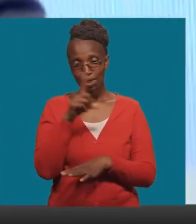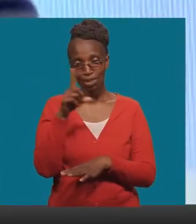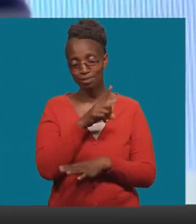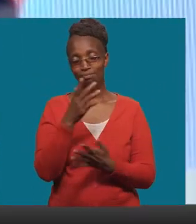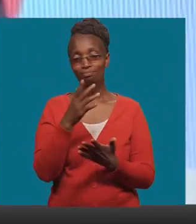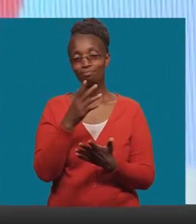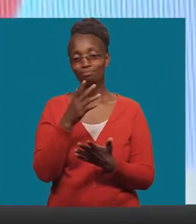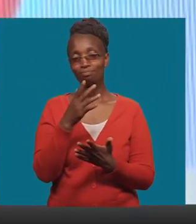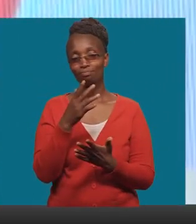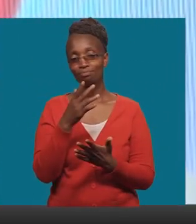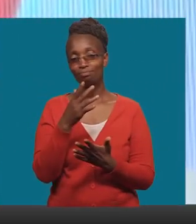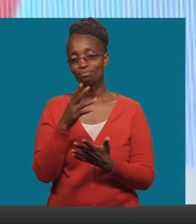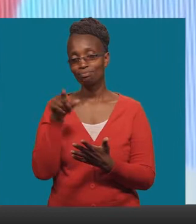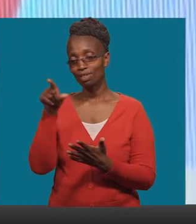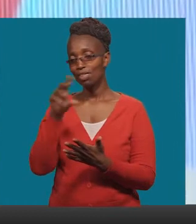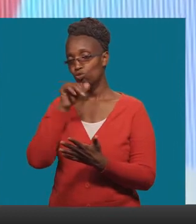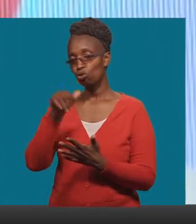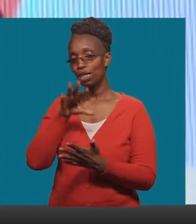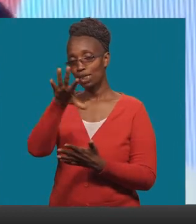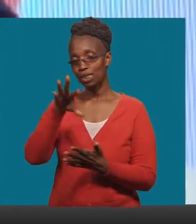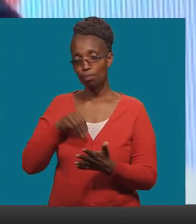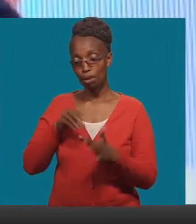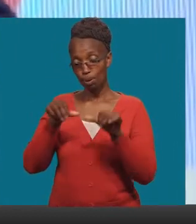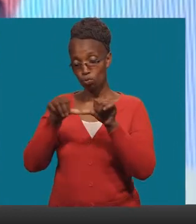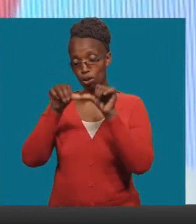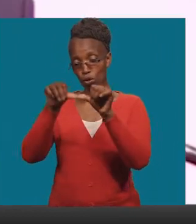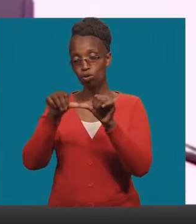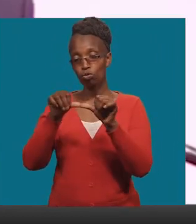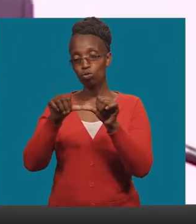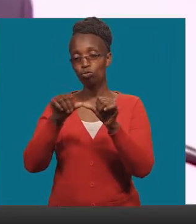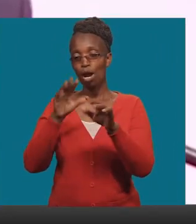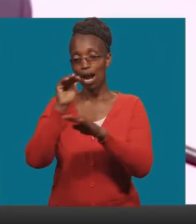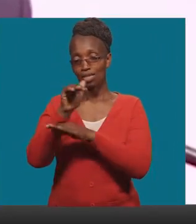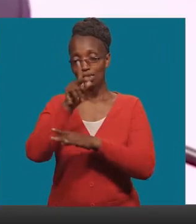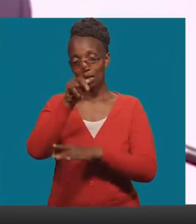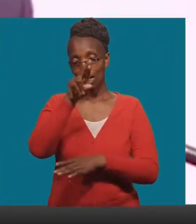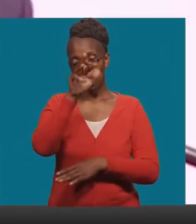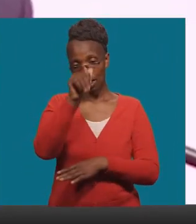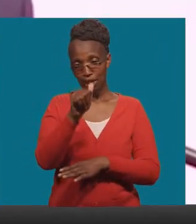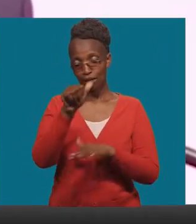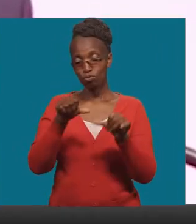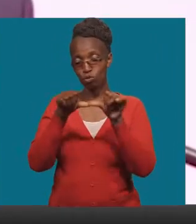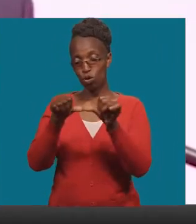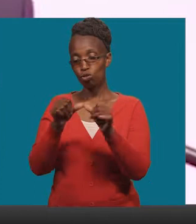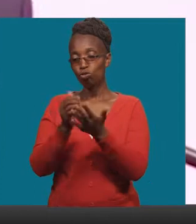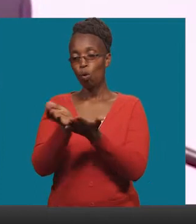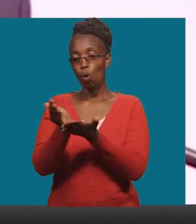harassment has as a means of tax administration is unacceptable. And we continue to urge